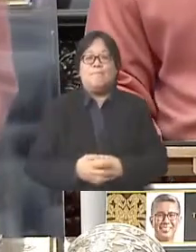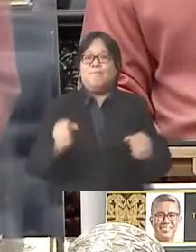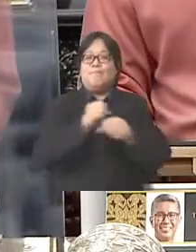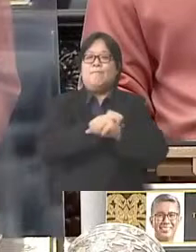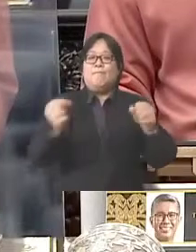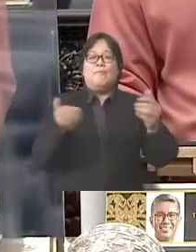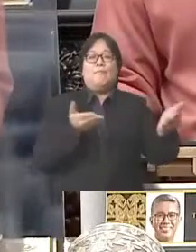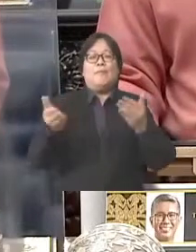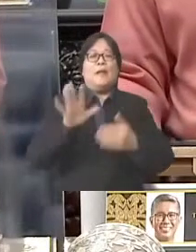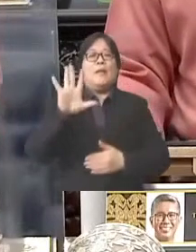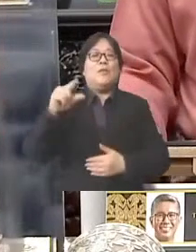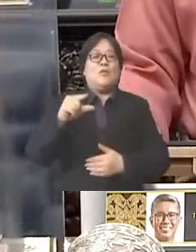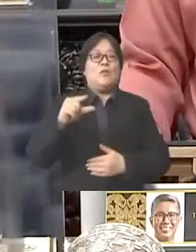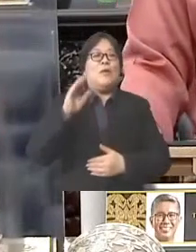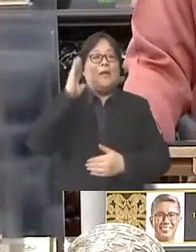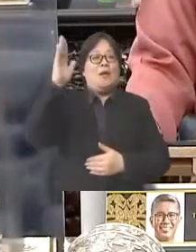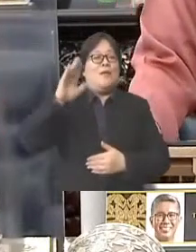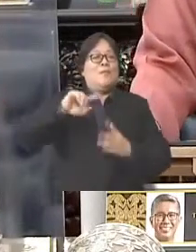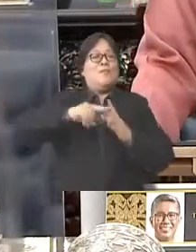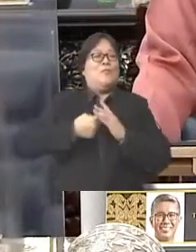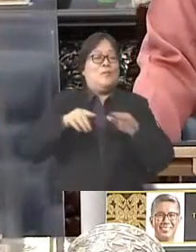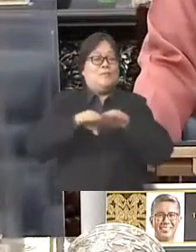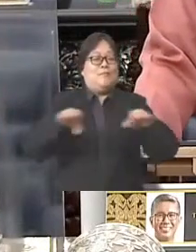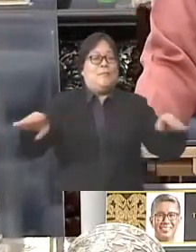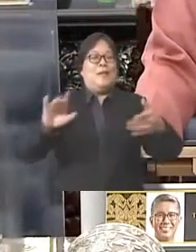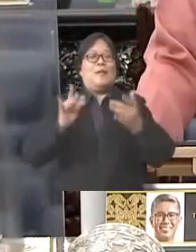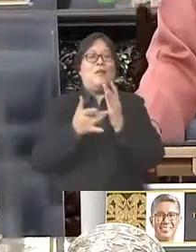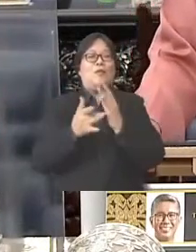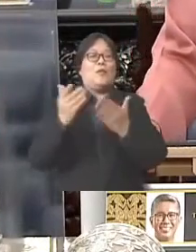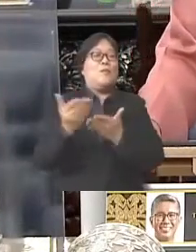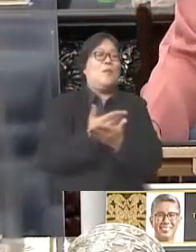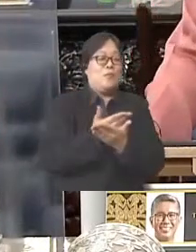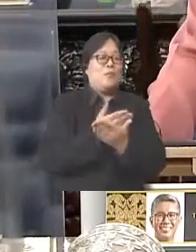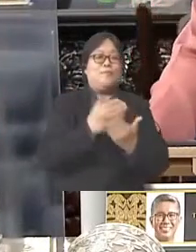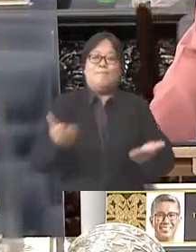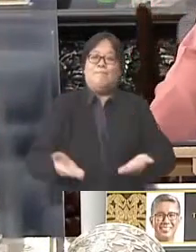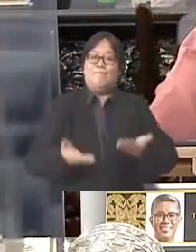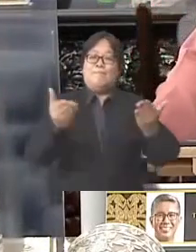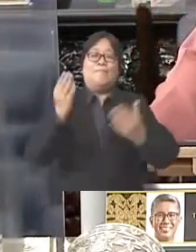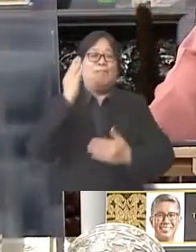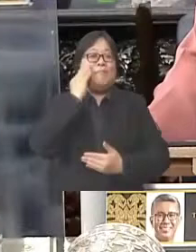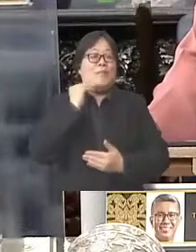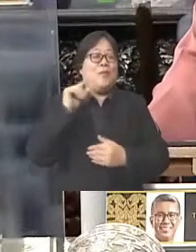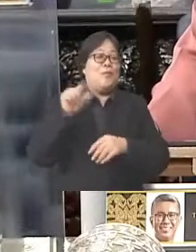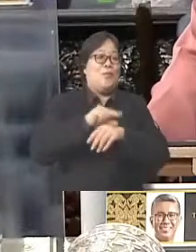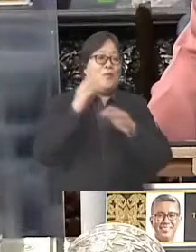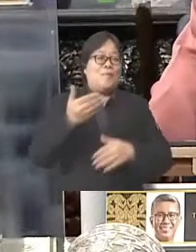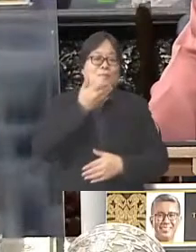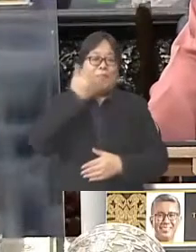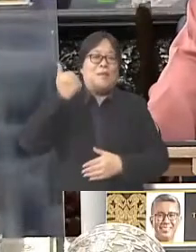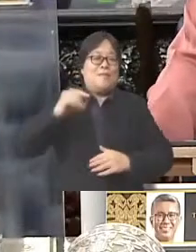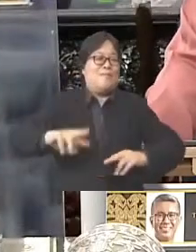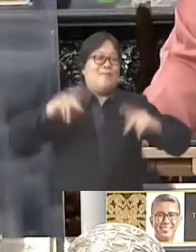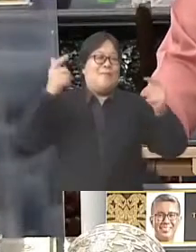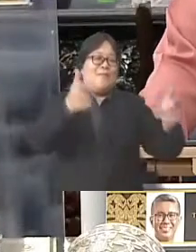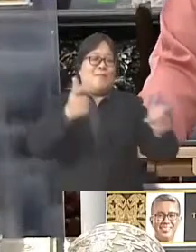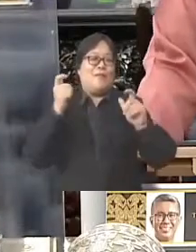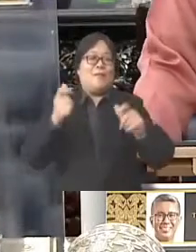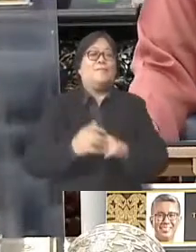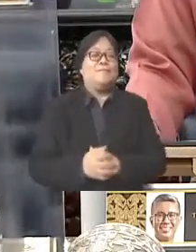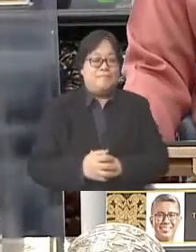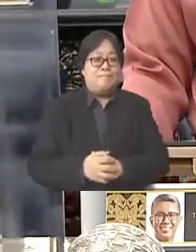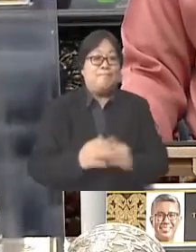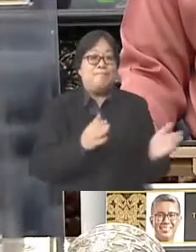penyediaan peringatan 5-ji bakal Melaka lengket landscape teknologi baru dan menawarkan pengalaman pengguna yang lebih baik dan pantas